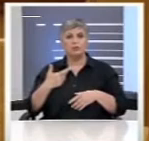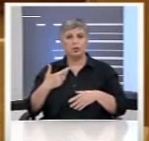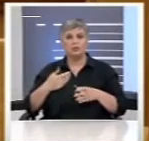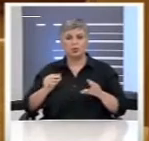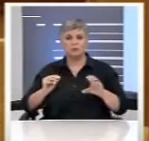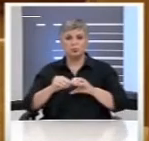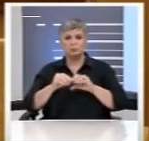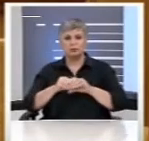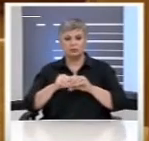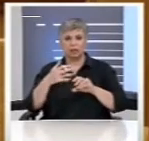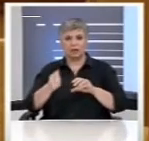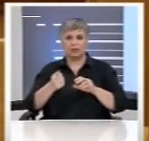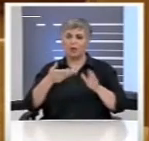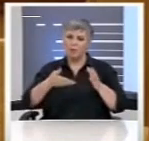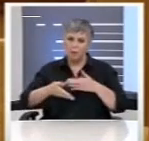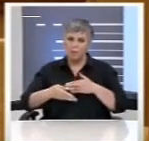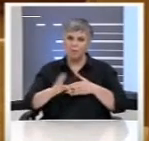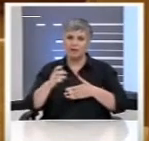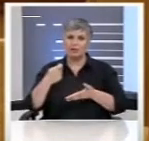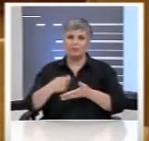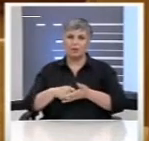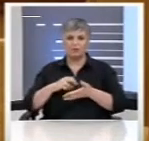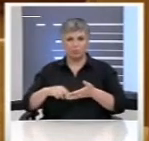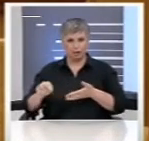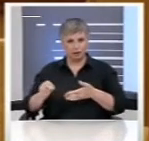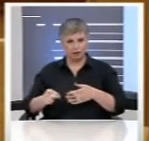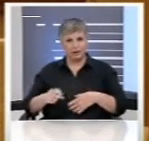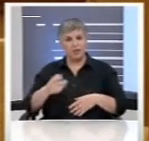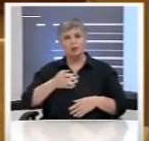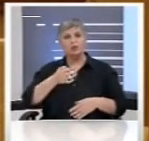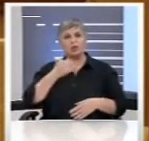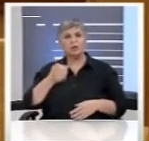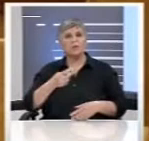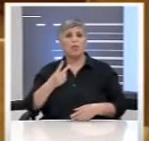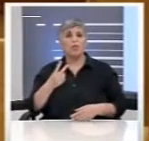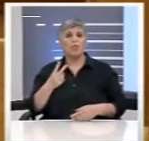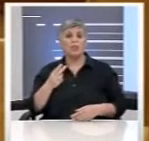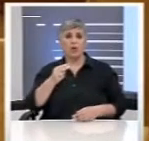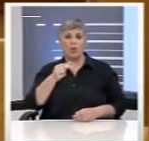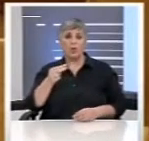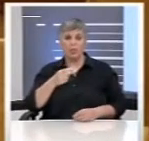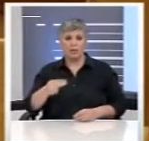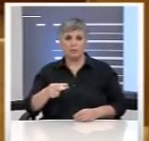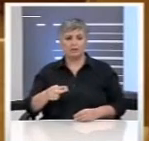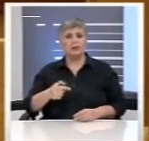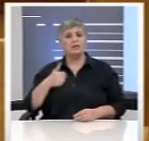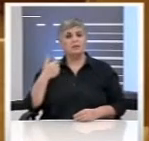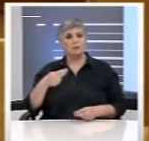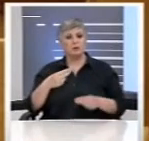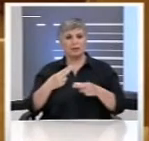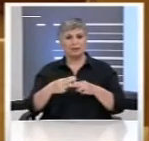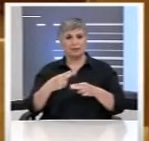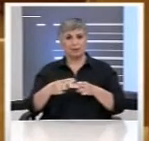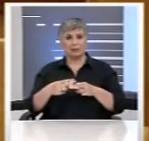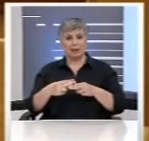Θα περάσω τώρα στα άλλα δύο θέματα, στα άλλα δύο πεδία, κρίσιμα πεδία για την επιτυχή ολοκλήρωση του